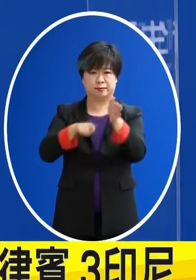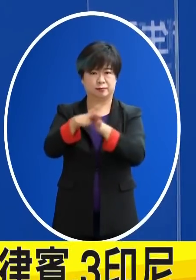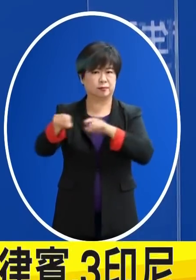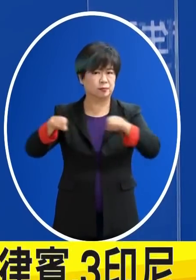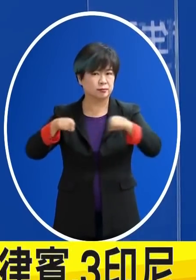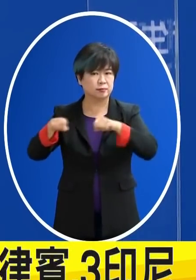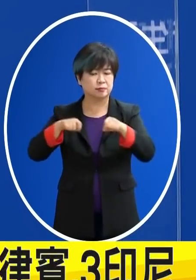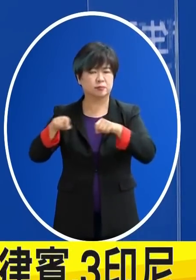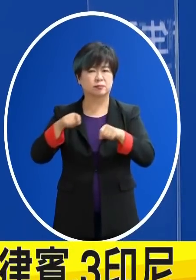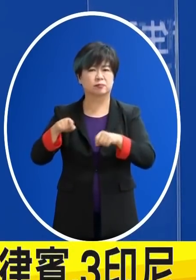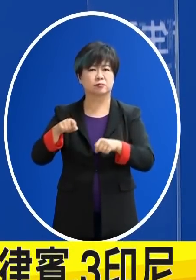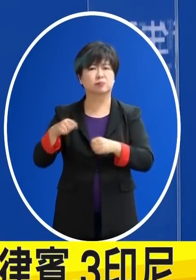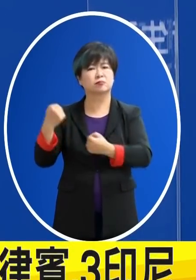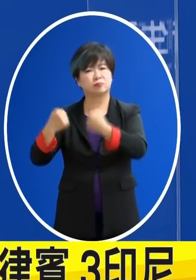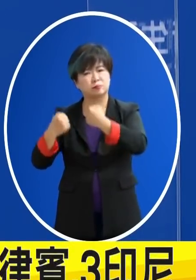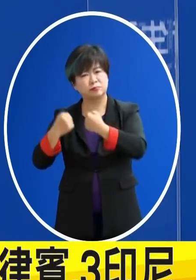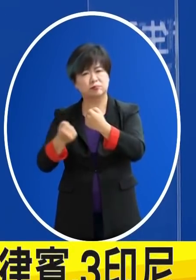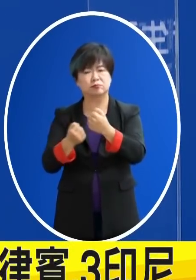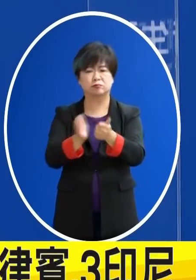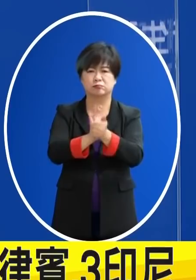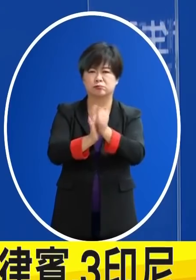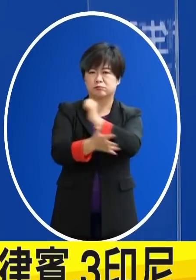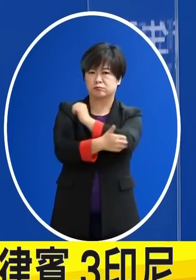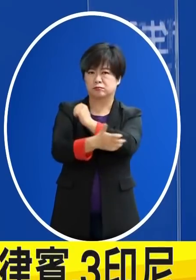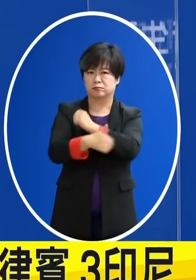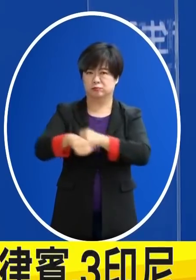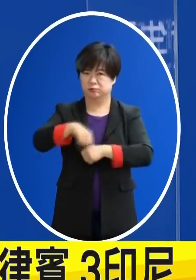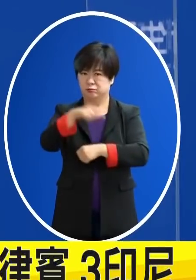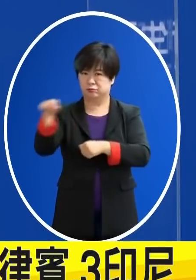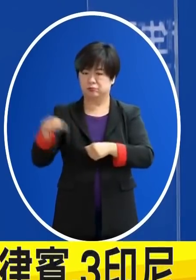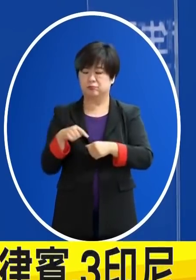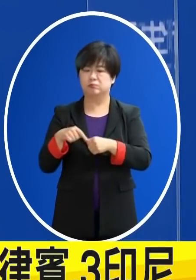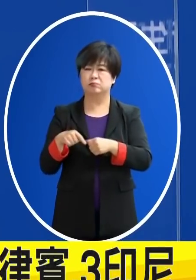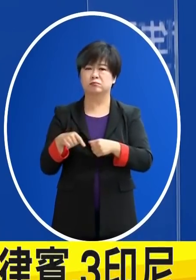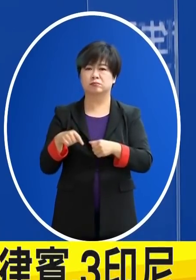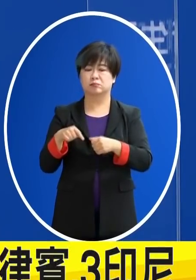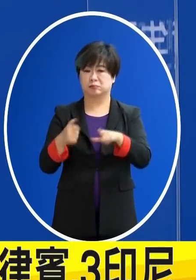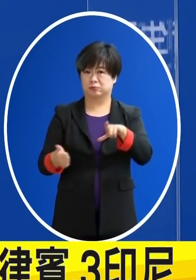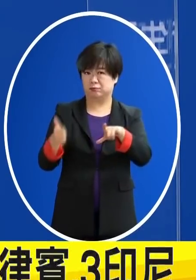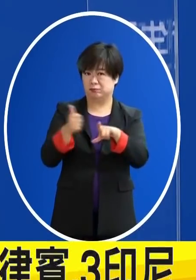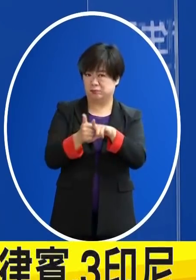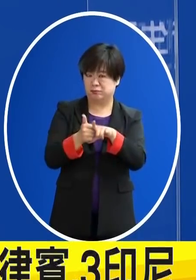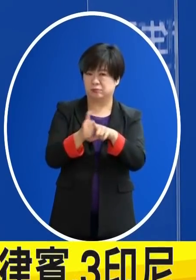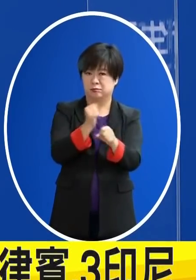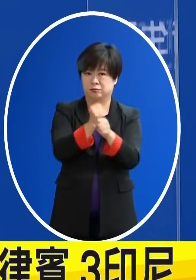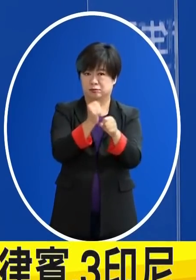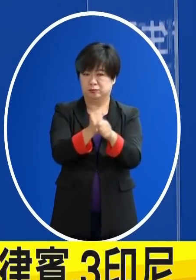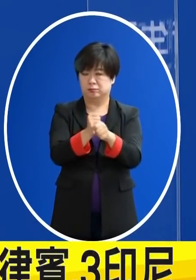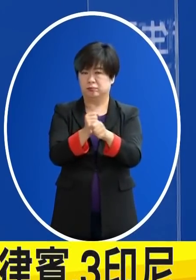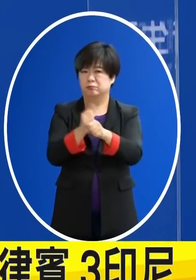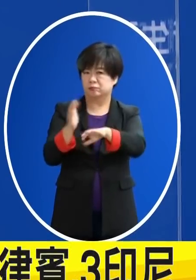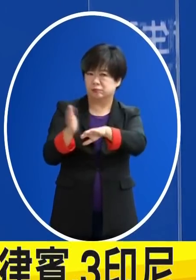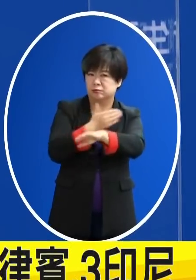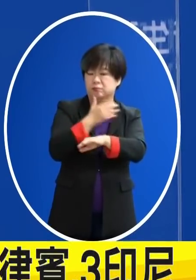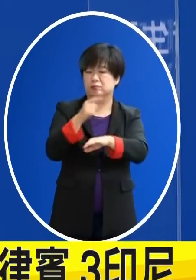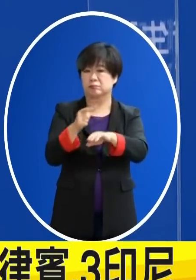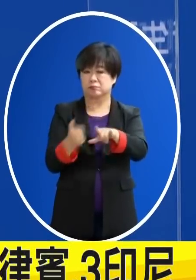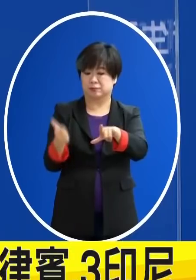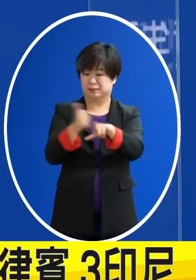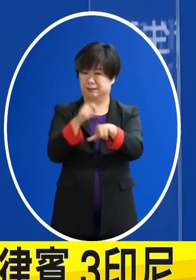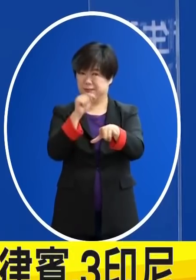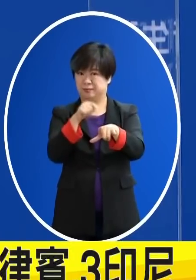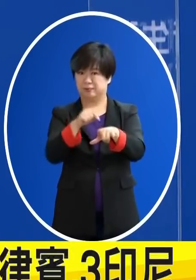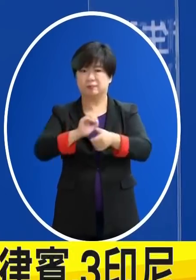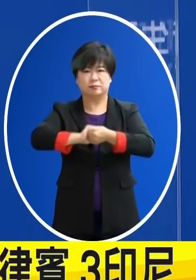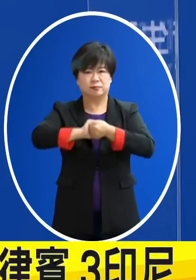它飞行机组员是有一个前提，就是从飞行开始，这个它在航空器上必须